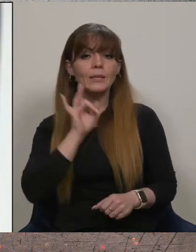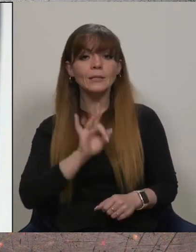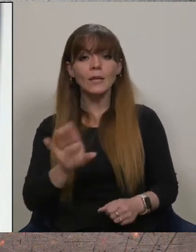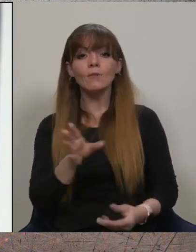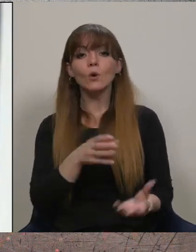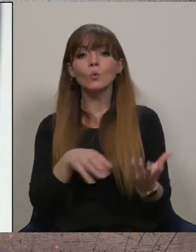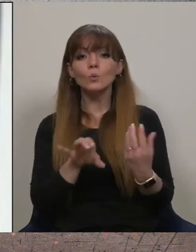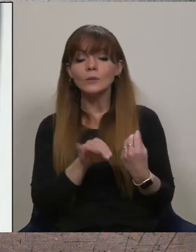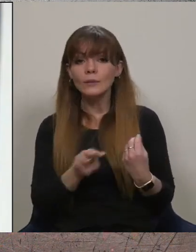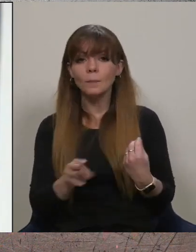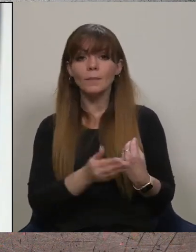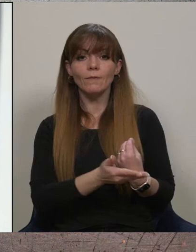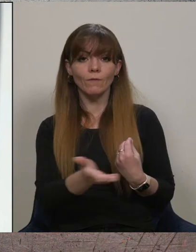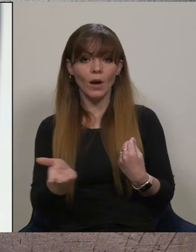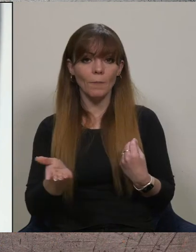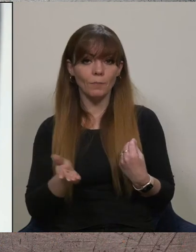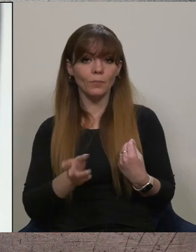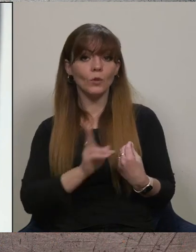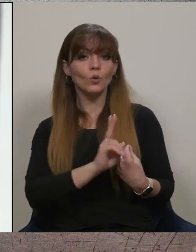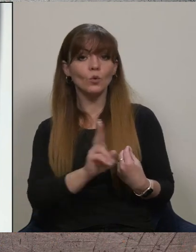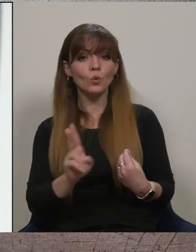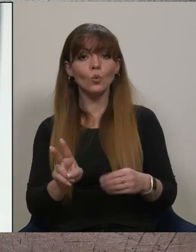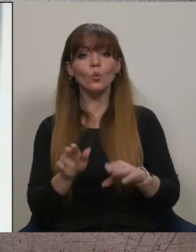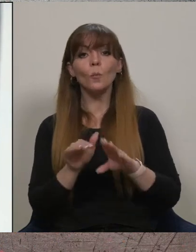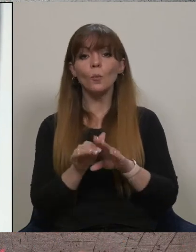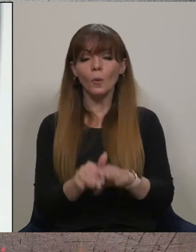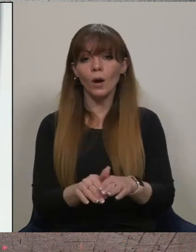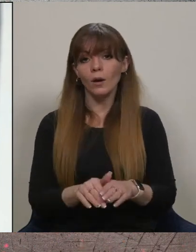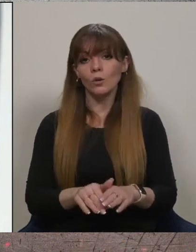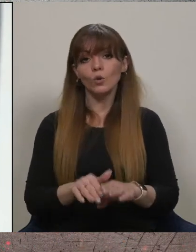усім вам, хто допомагає,